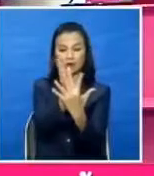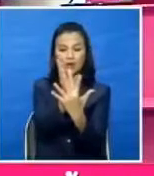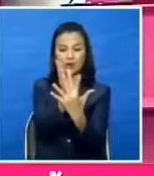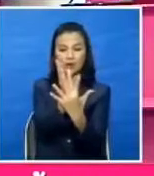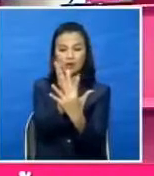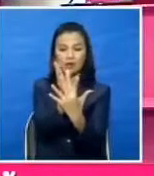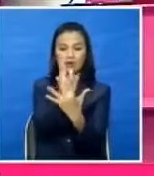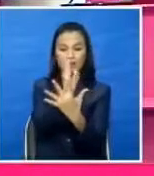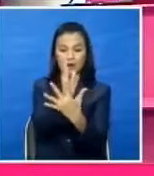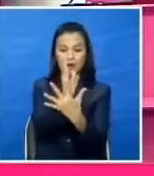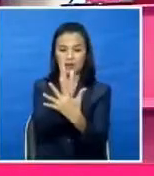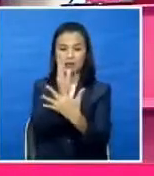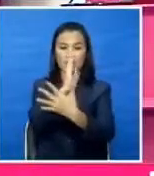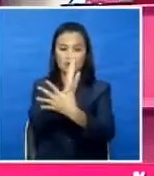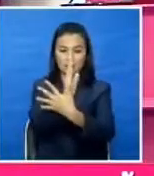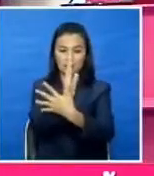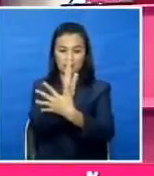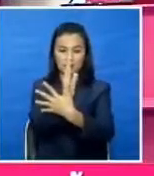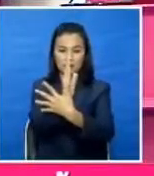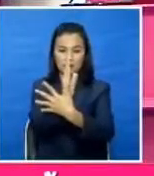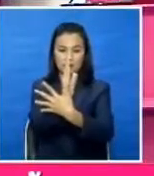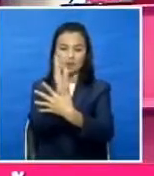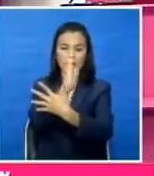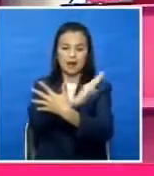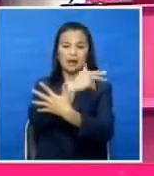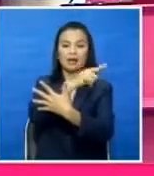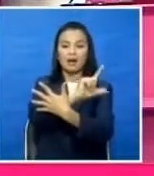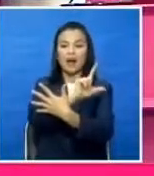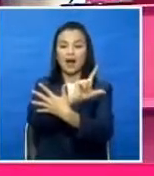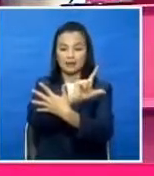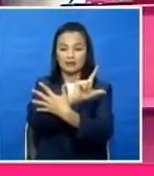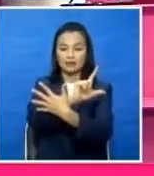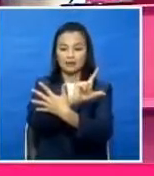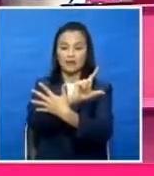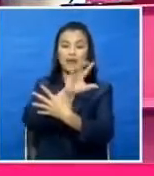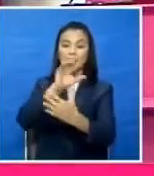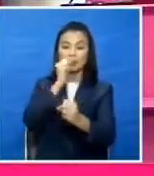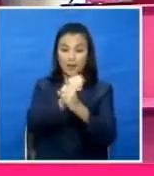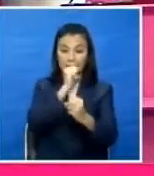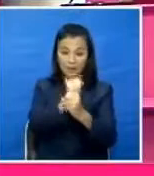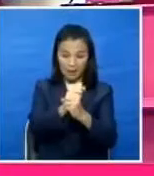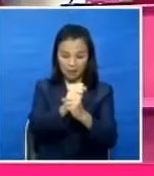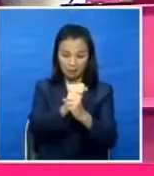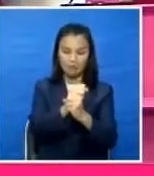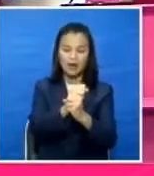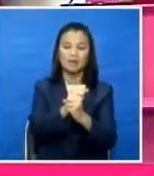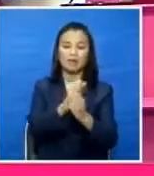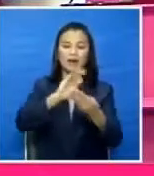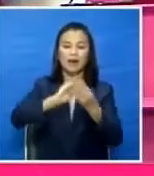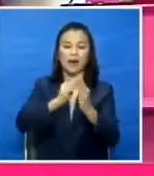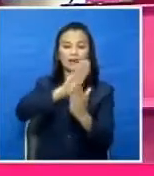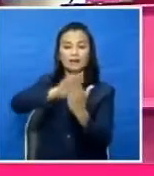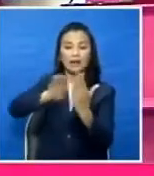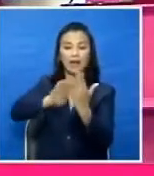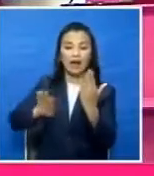อยหลักพันหลักหมื่นและหลักล้านทำการออกรางวัลอันดับเลขท้าย6ตัว